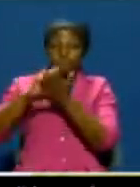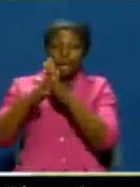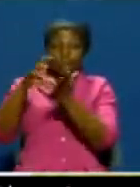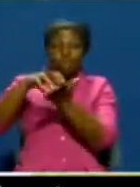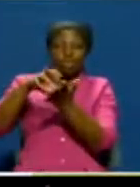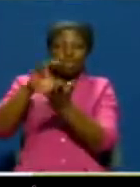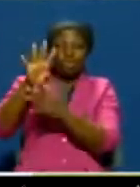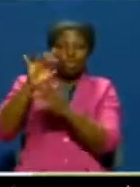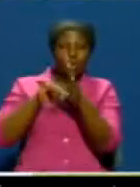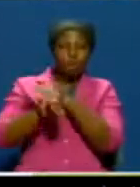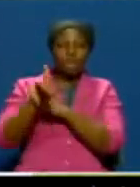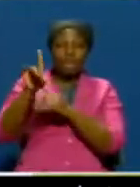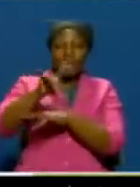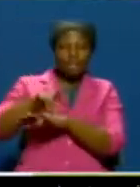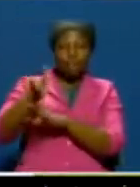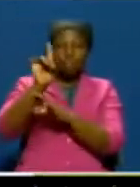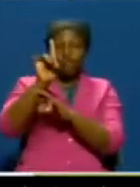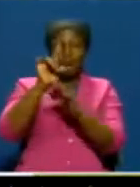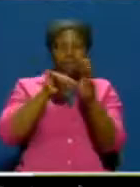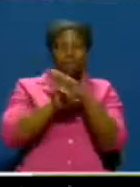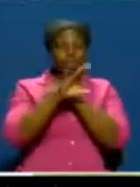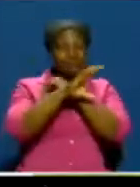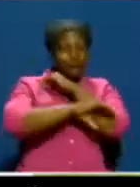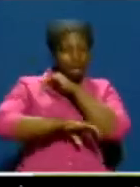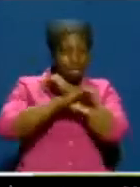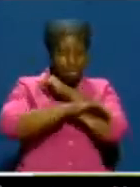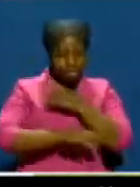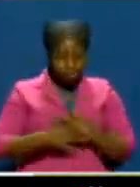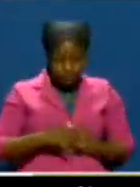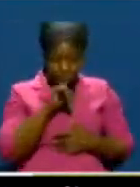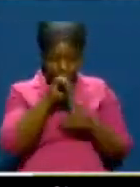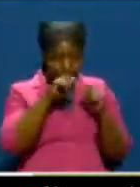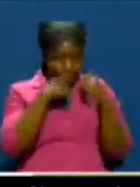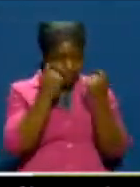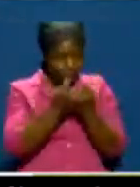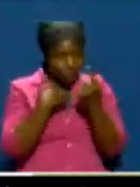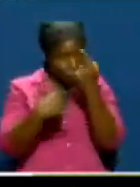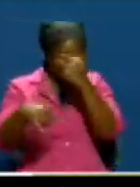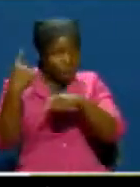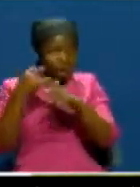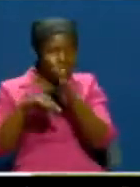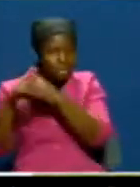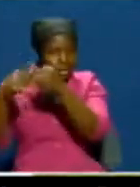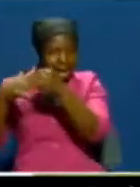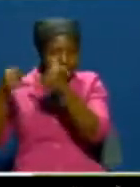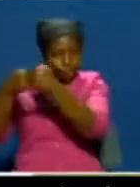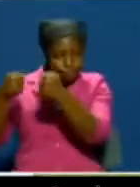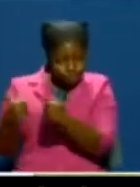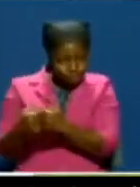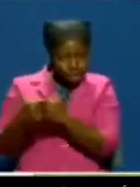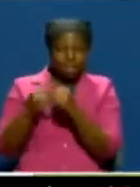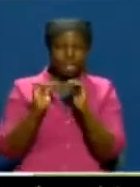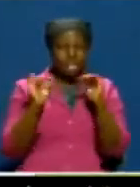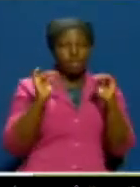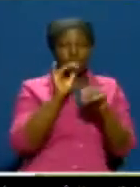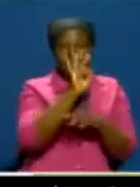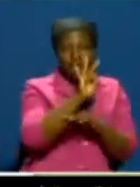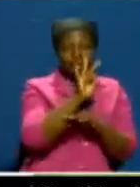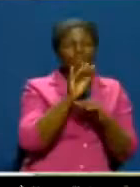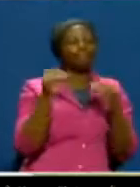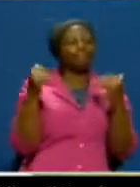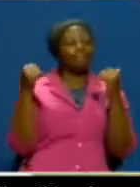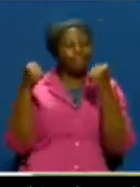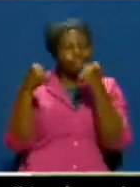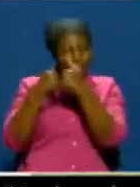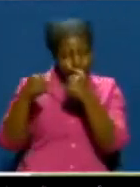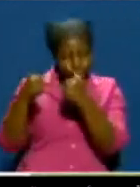ligi ya divisheni ya kwanza humu nchini. Timu hiyo imetoa ushindi kwenye michuano 9, kutoka sare kwenye mechi 3 na kushindwa